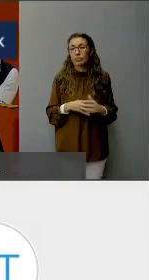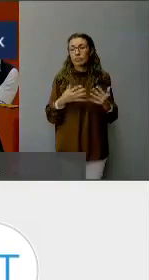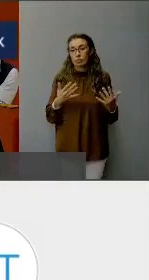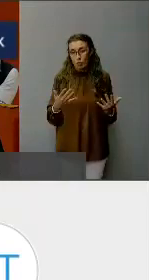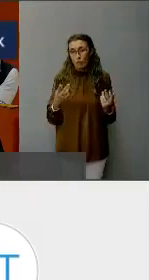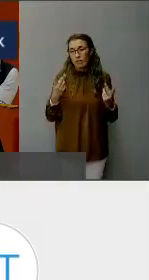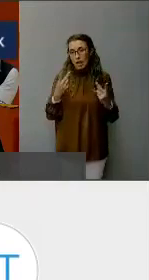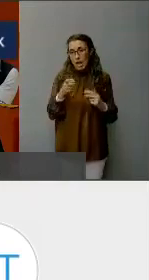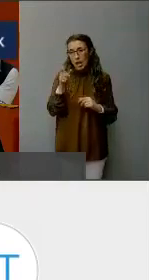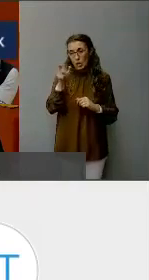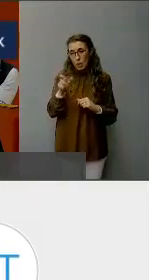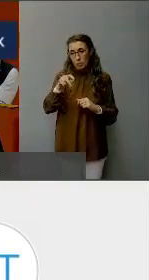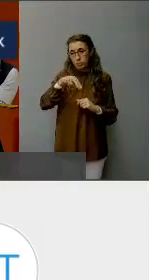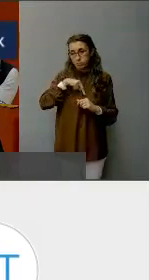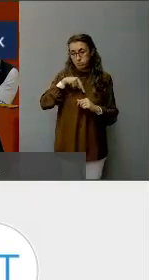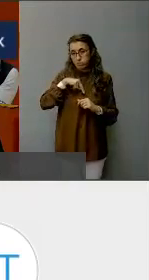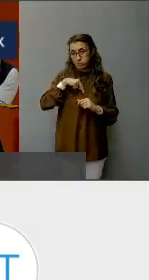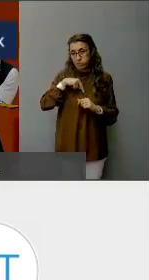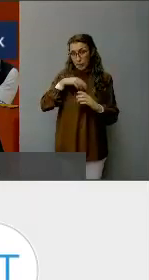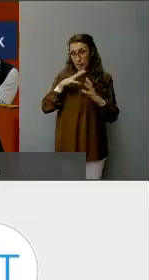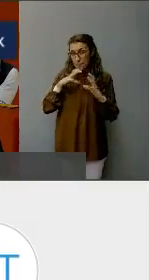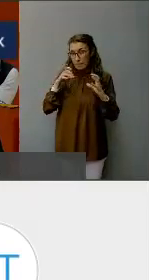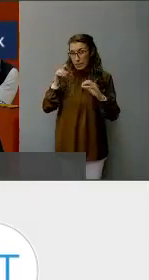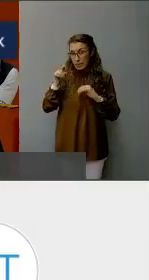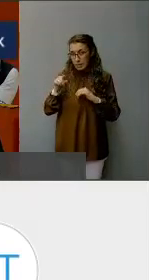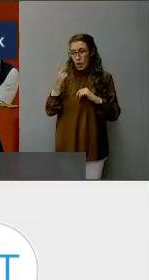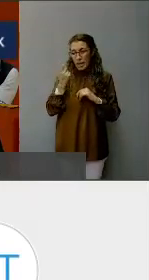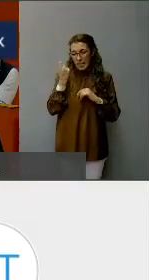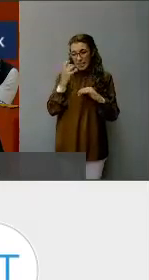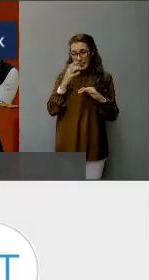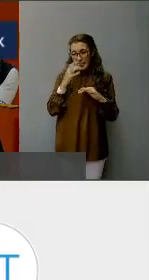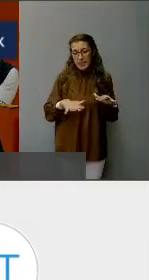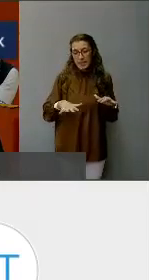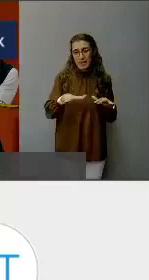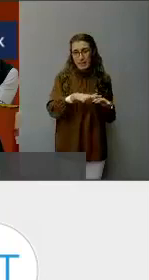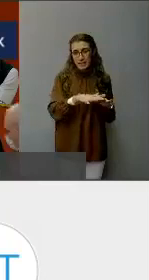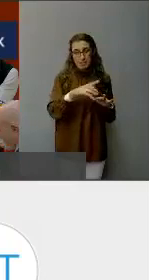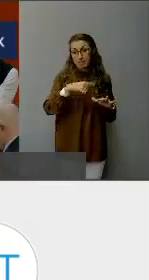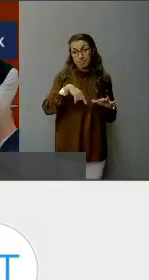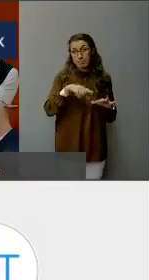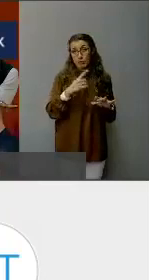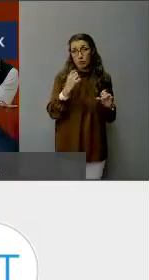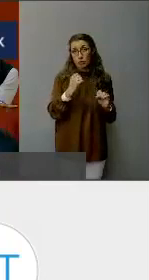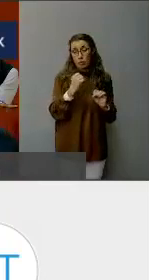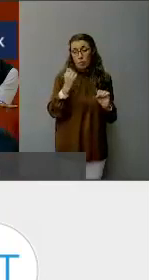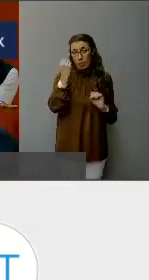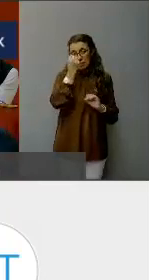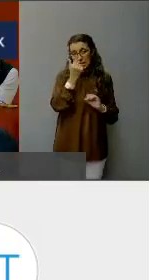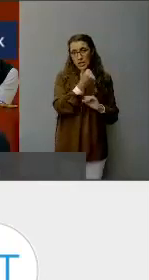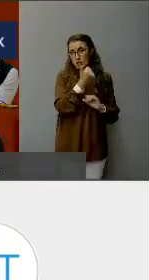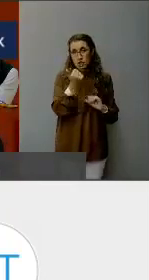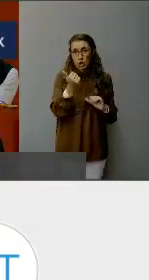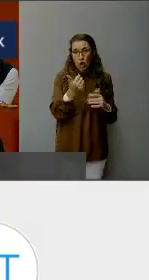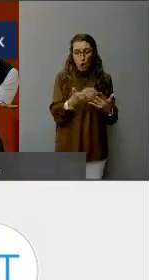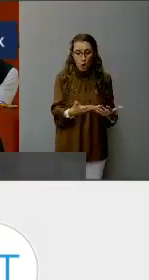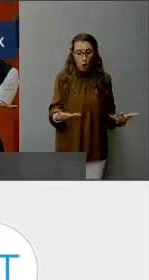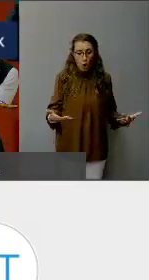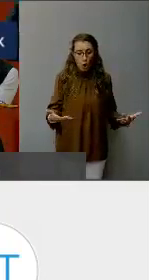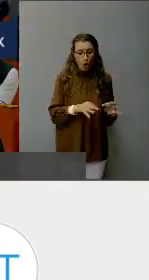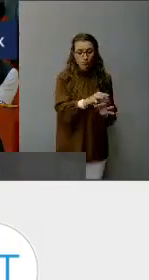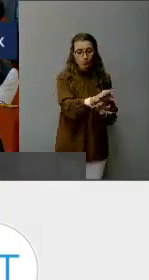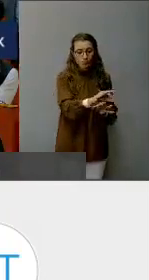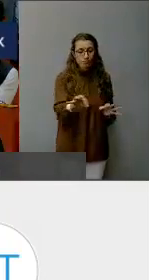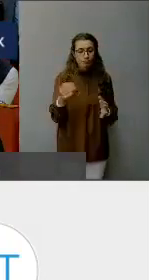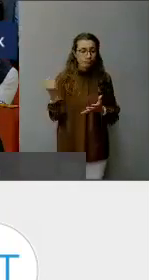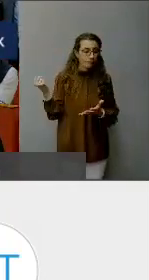eccetera non possiamo immaginare quel territorio solamente come uno spazio dove fare investimenti